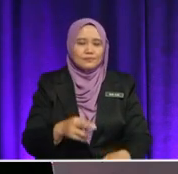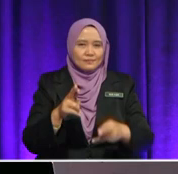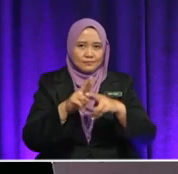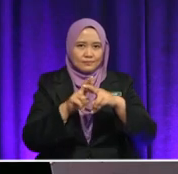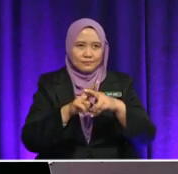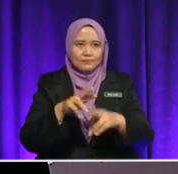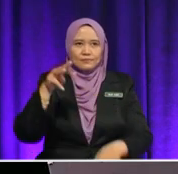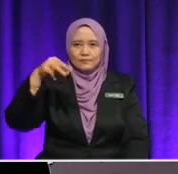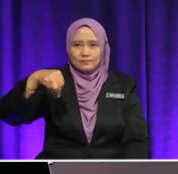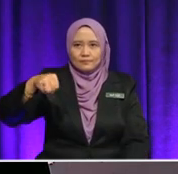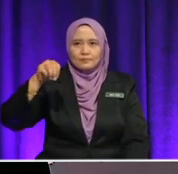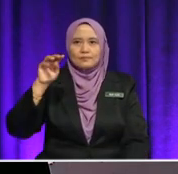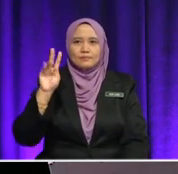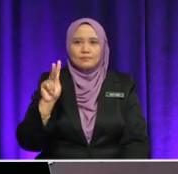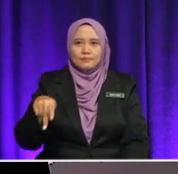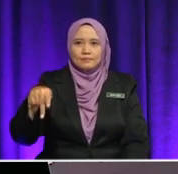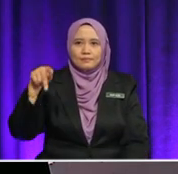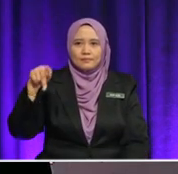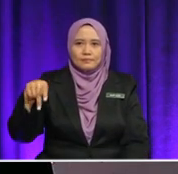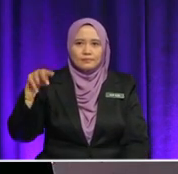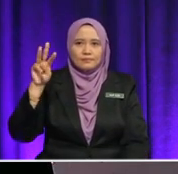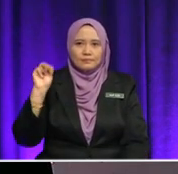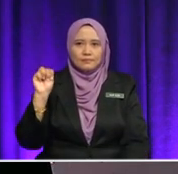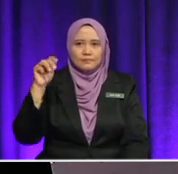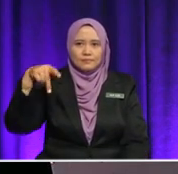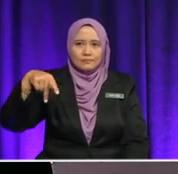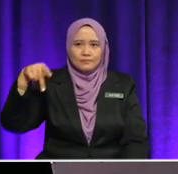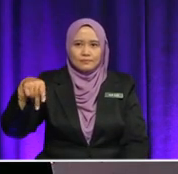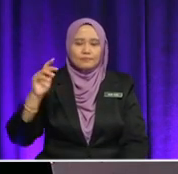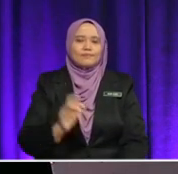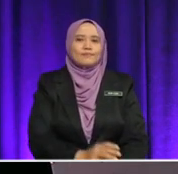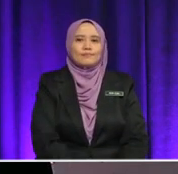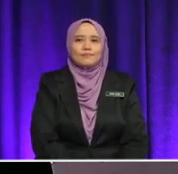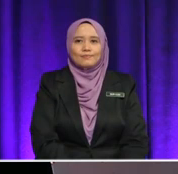undangan persekutuan kita lihat prosesnya oke